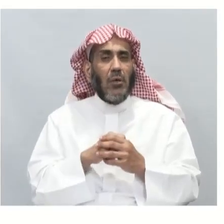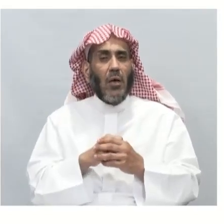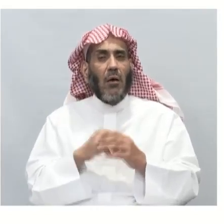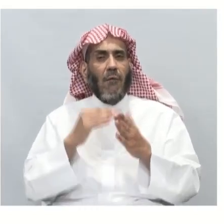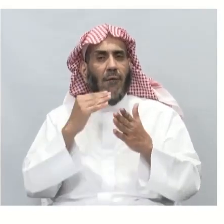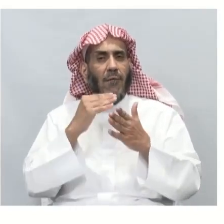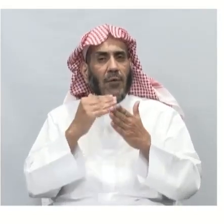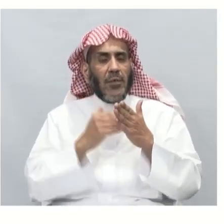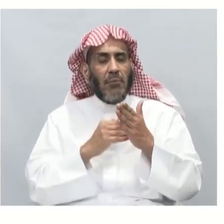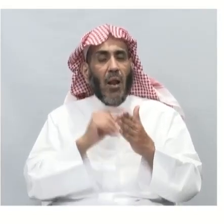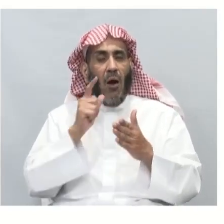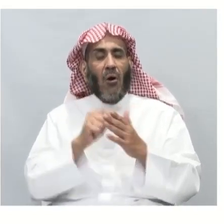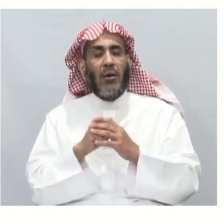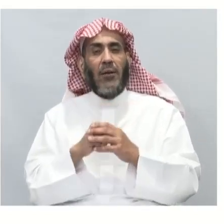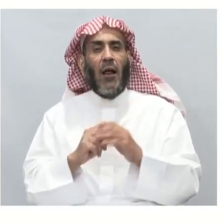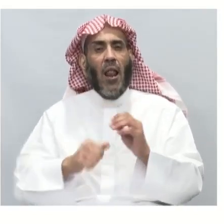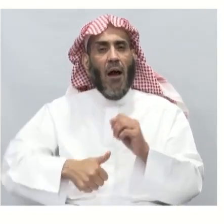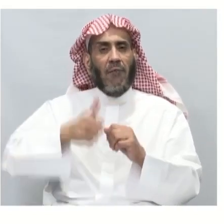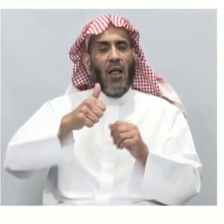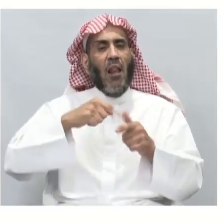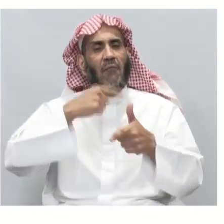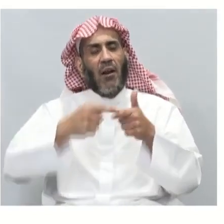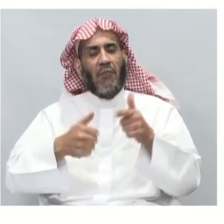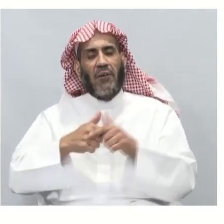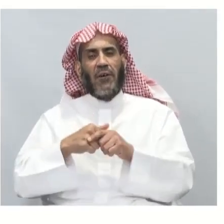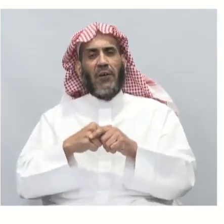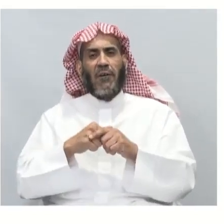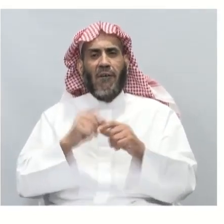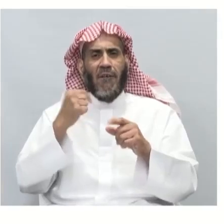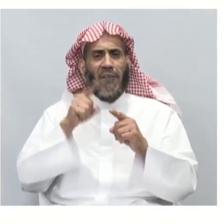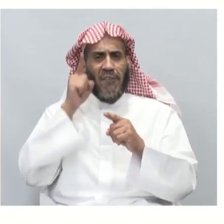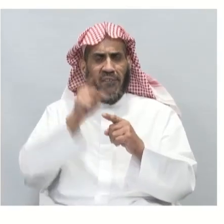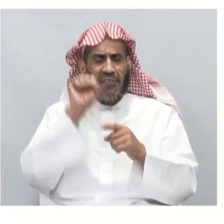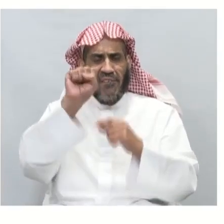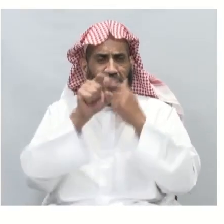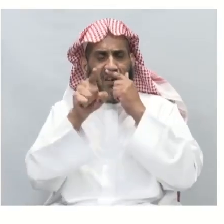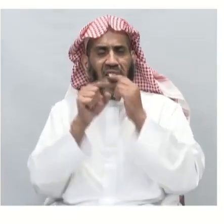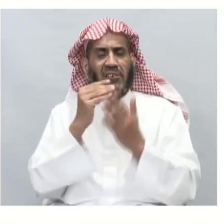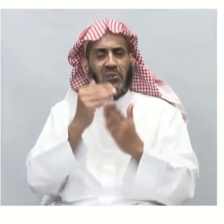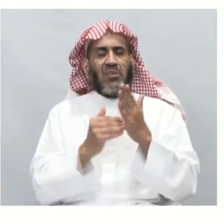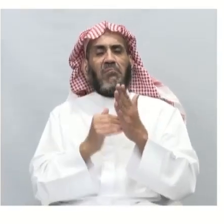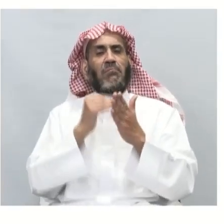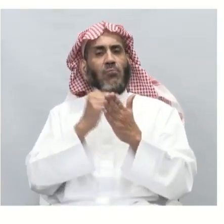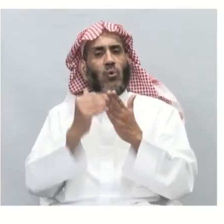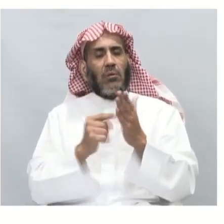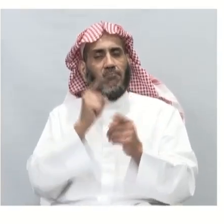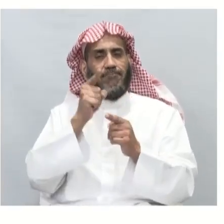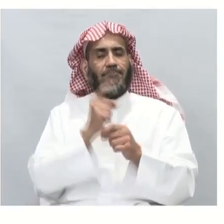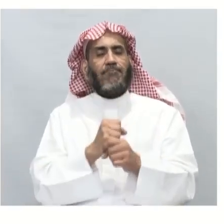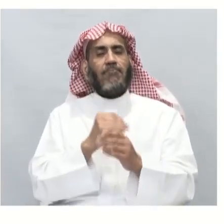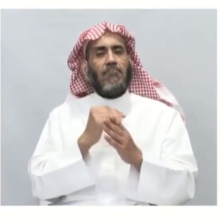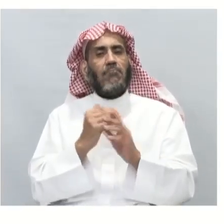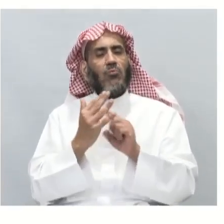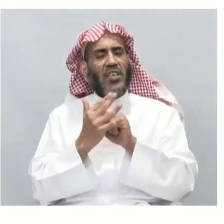رتب الاقوال التاليه الافضل فالافضل لاحظ هنا الطلب هو منك شخصيا انت الذي ترتب فانت اليوم لما تسمع